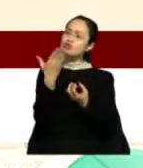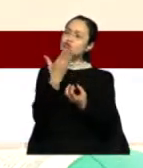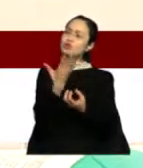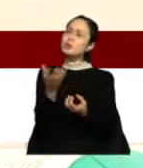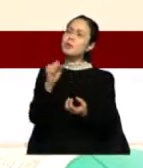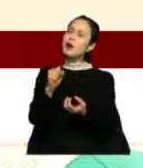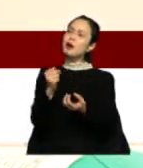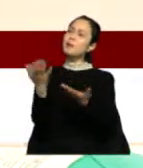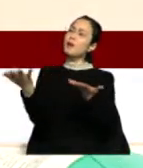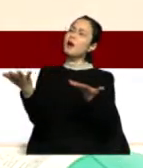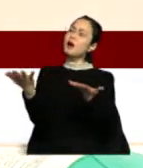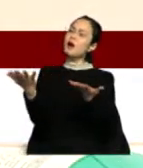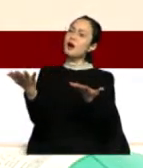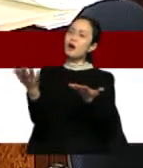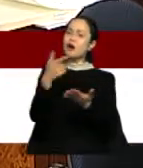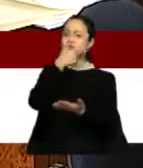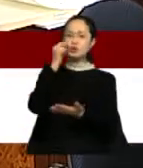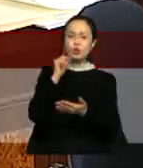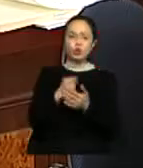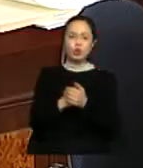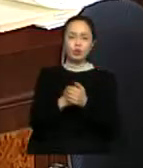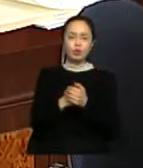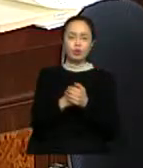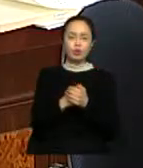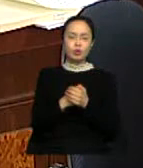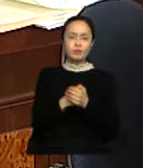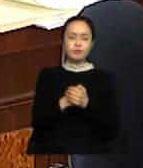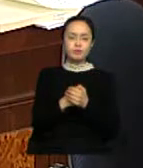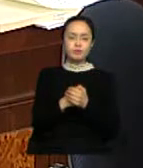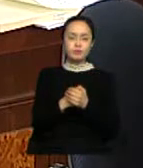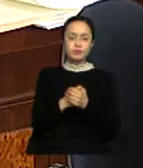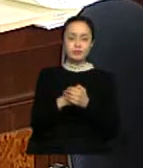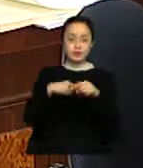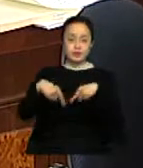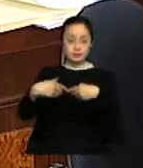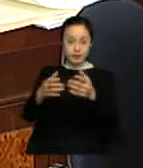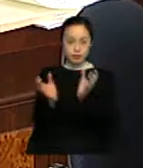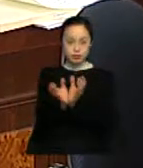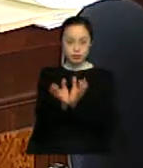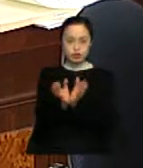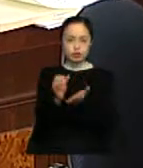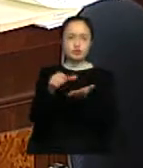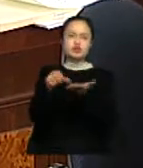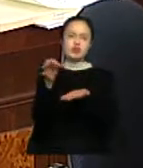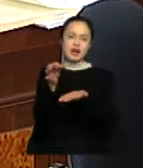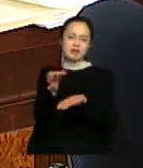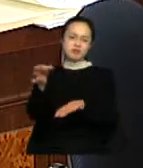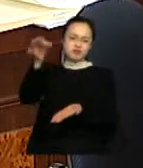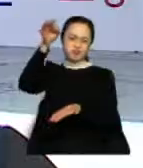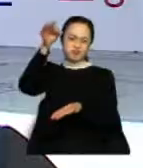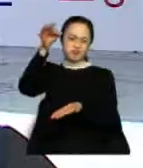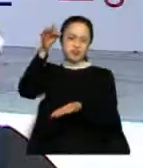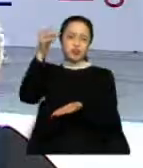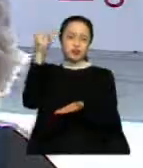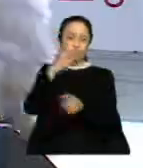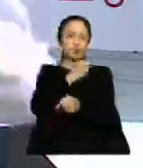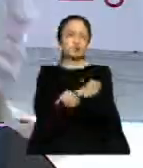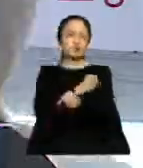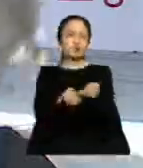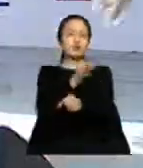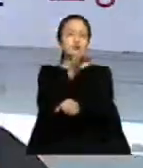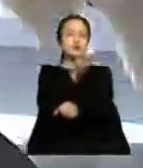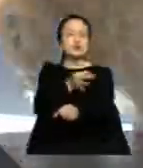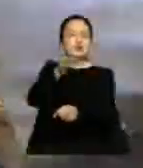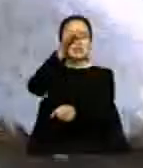세밀히 살펴달라 했는데도 불구하고. 집행부는 물가 상승에 따른 인건비 추가 발생과 신규 탈